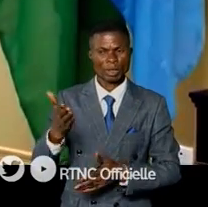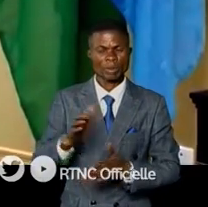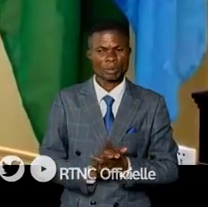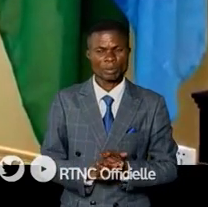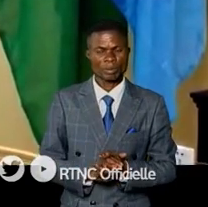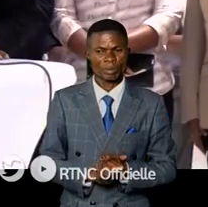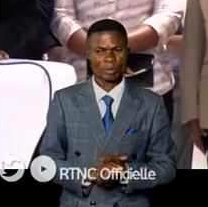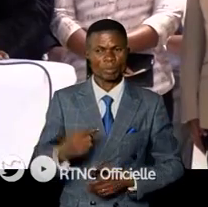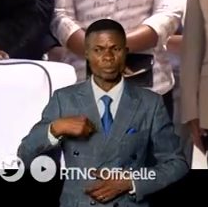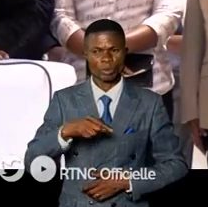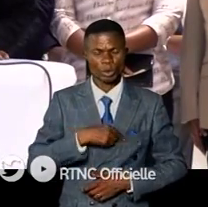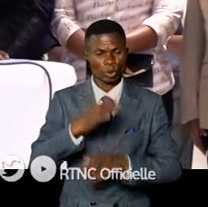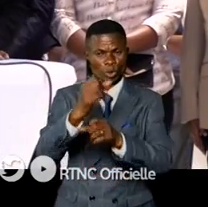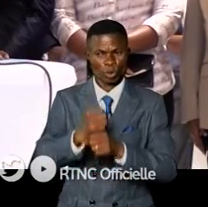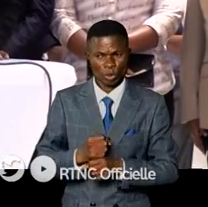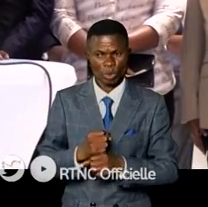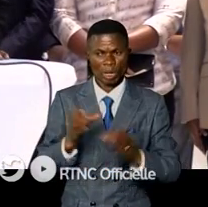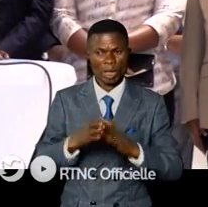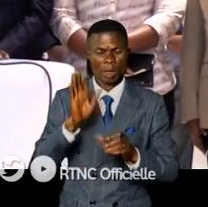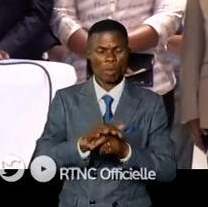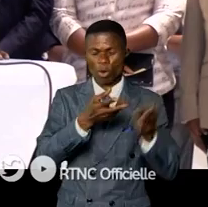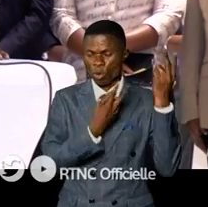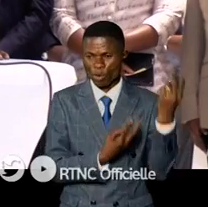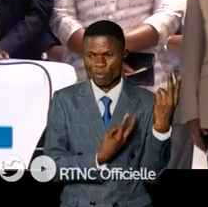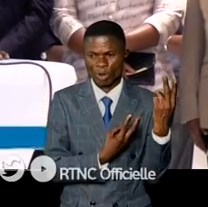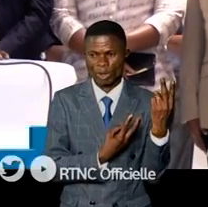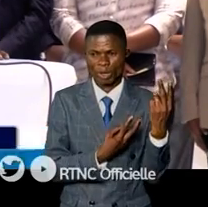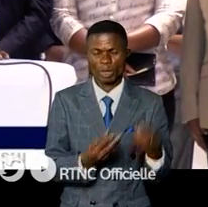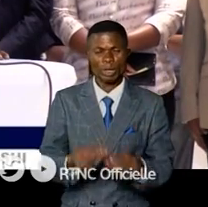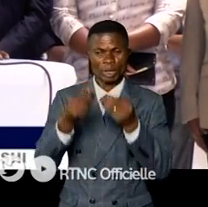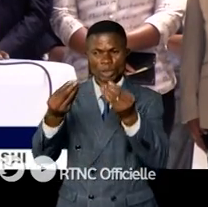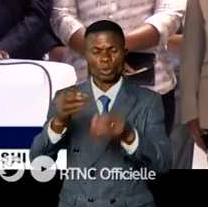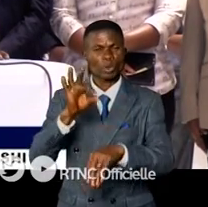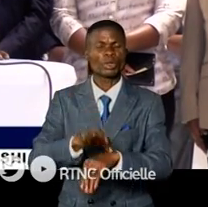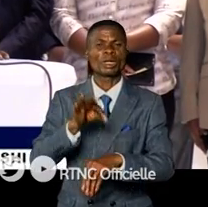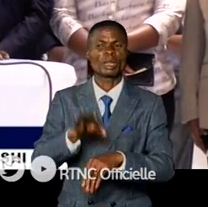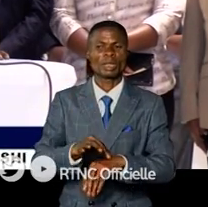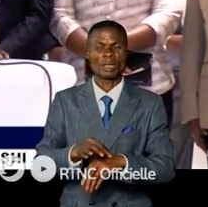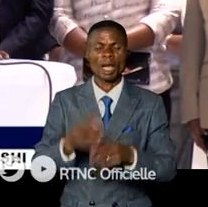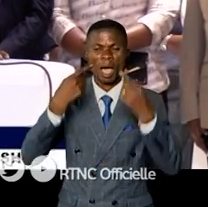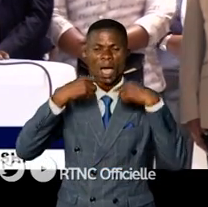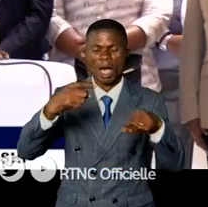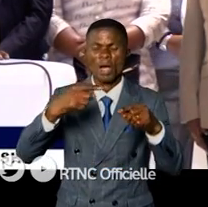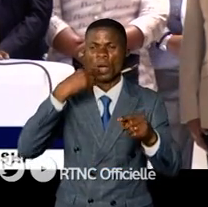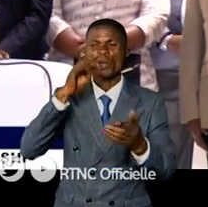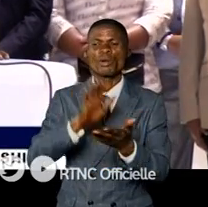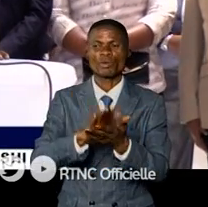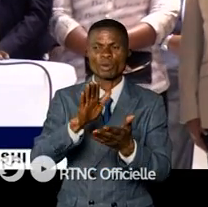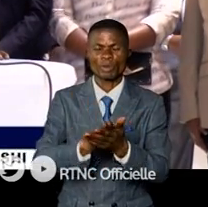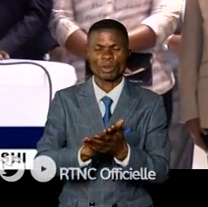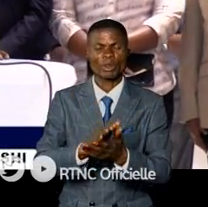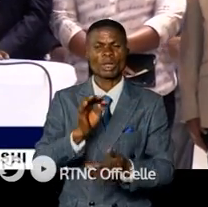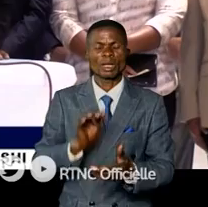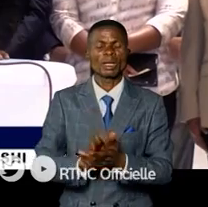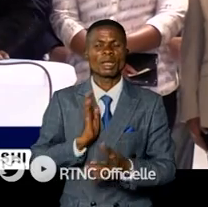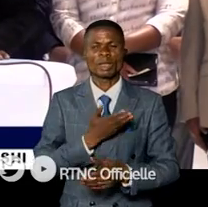nouvelle que nous avons accueillie avec beaucoup de bonheur nous donne ici l'opportunité d'adresser nos sincères remerciements et nos